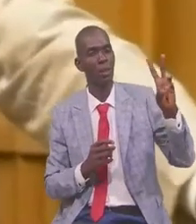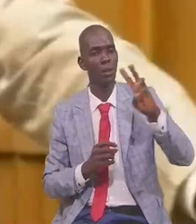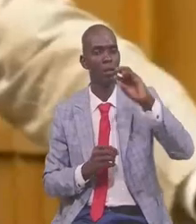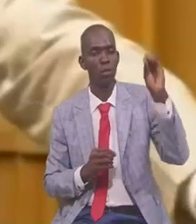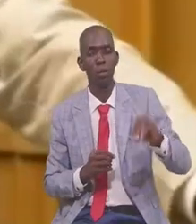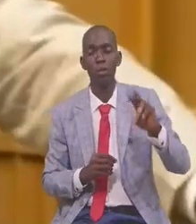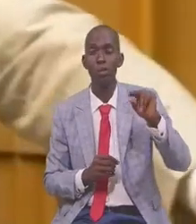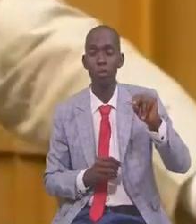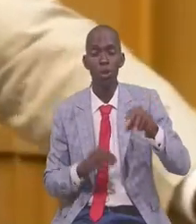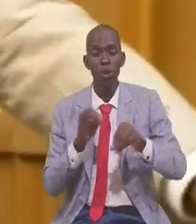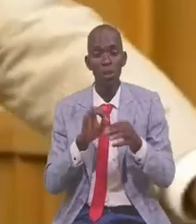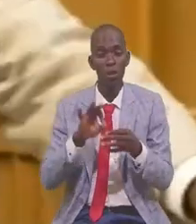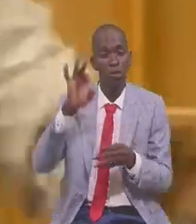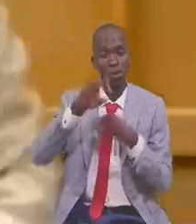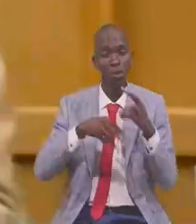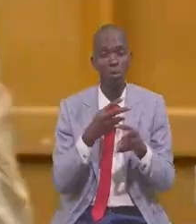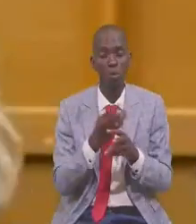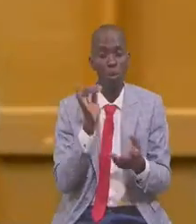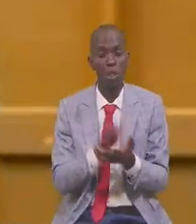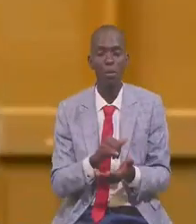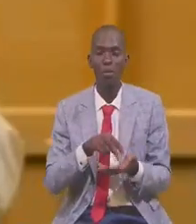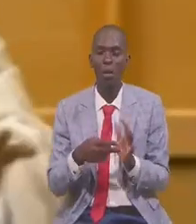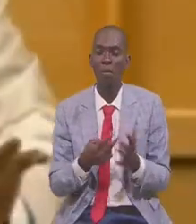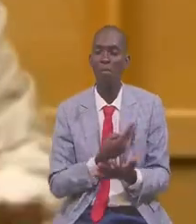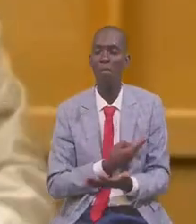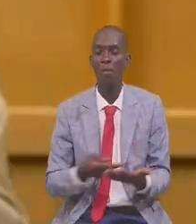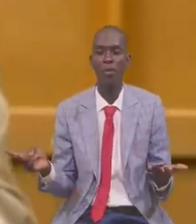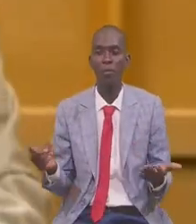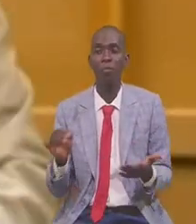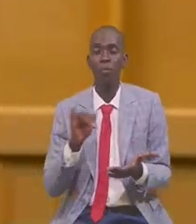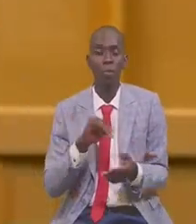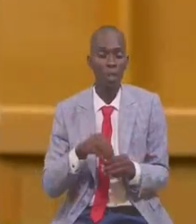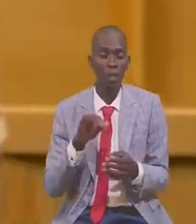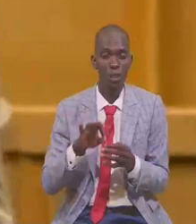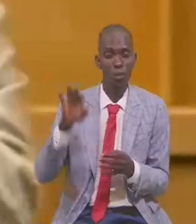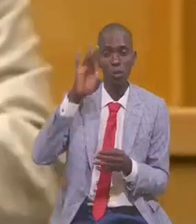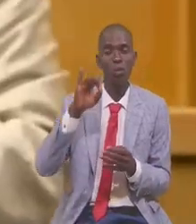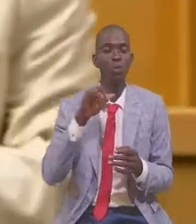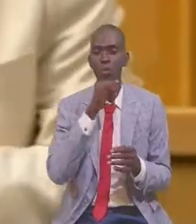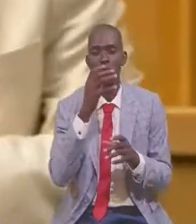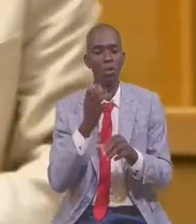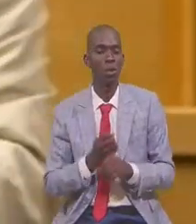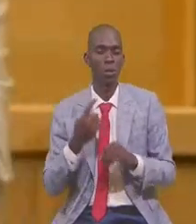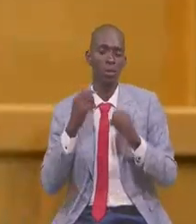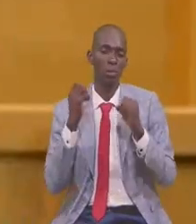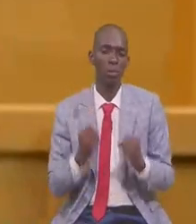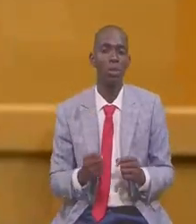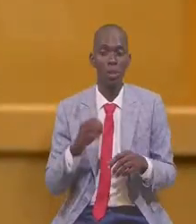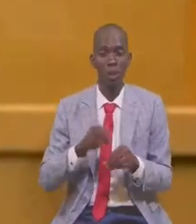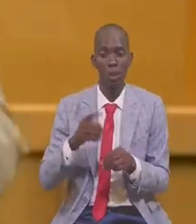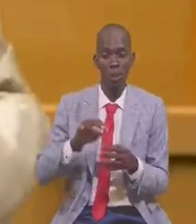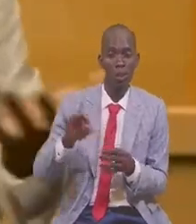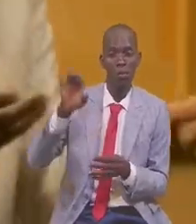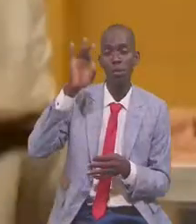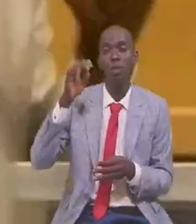échoué. Dans le spirituel, le manteau n'est pas encore venu. Dans le spirituel, l'appel dans le